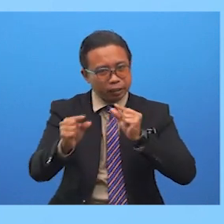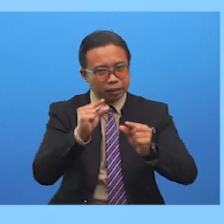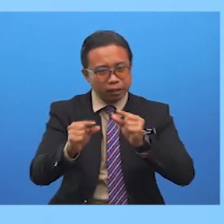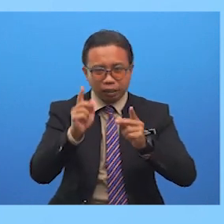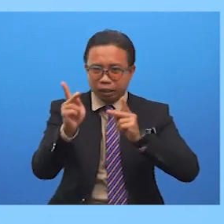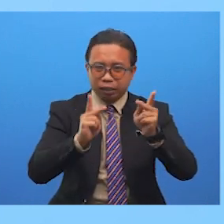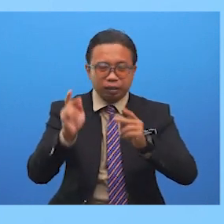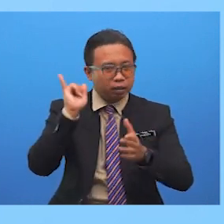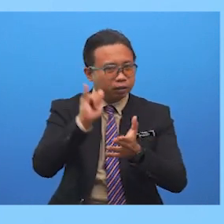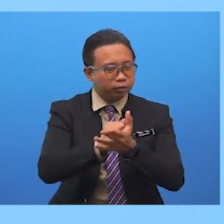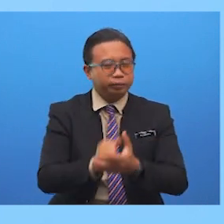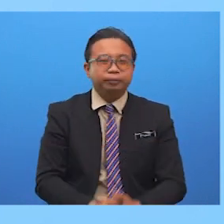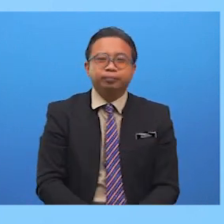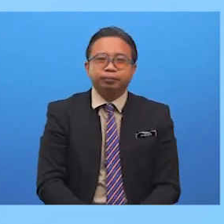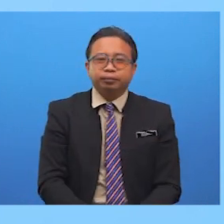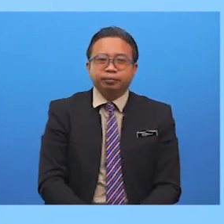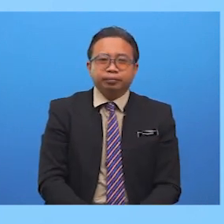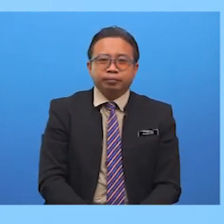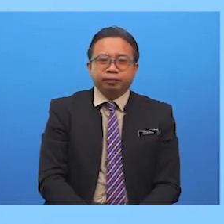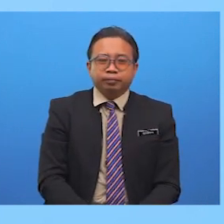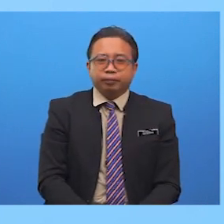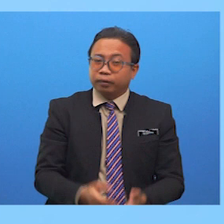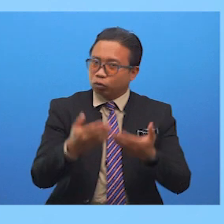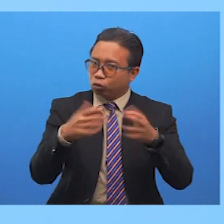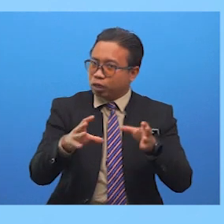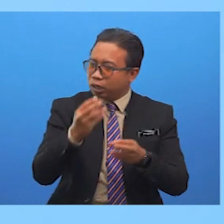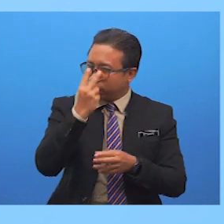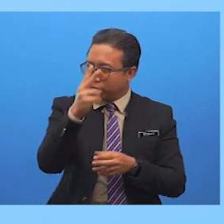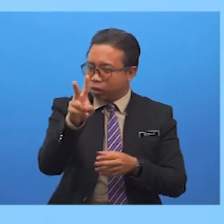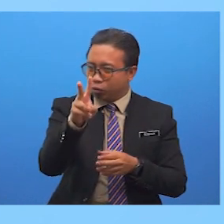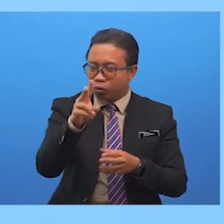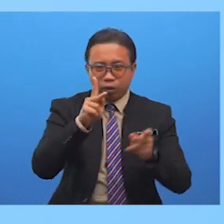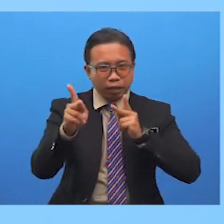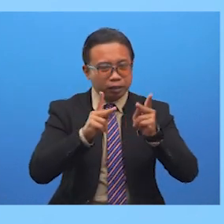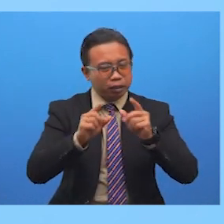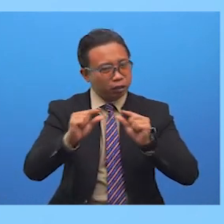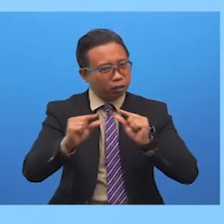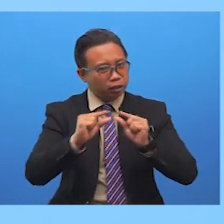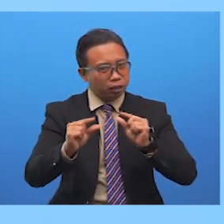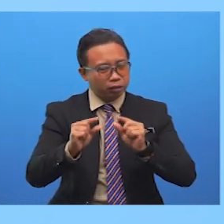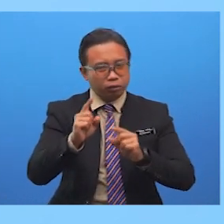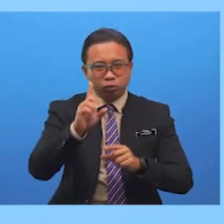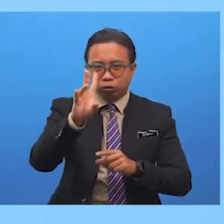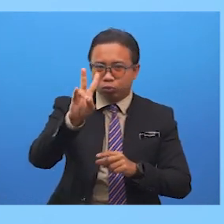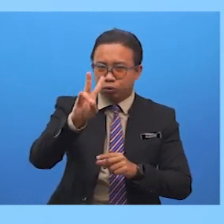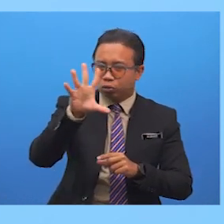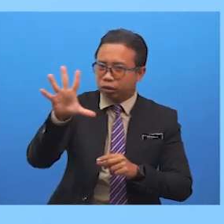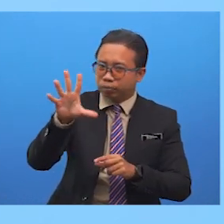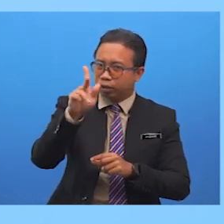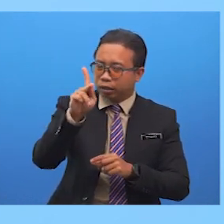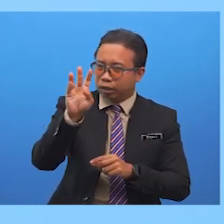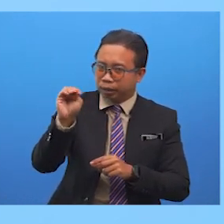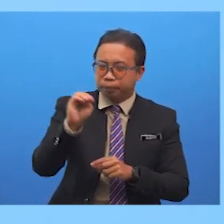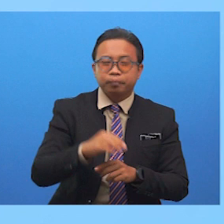kereta tersebut maka seperti di Paparan kereta bergerak sejauh 75